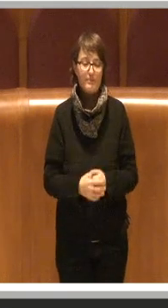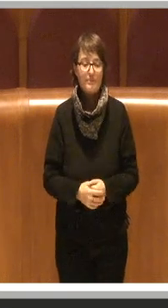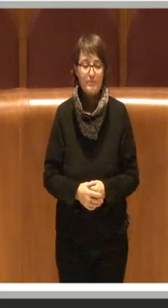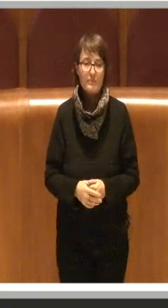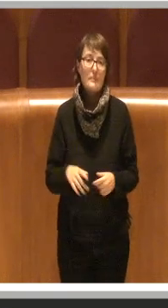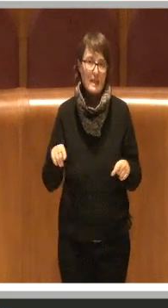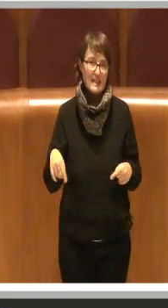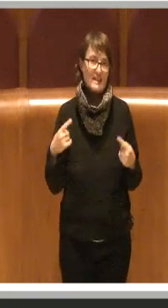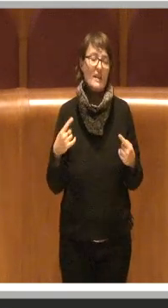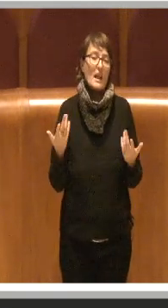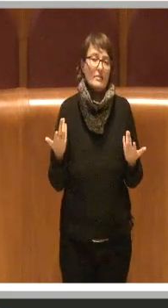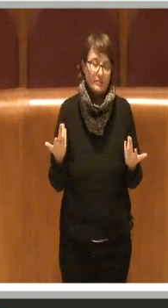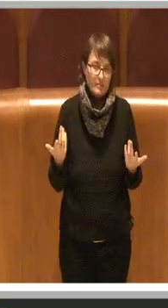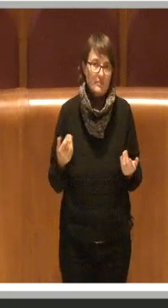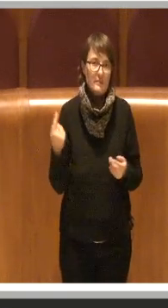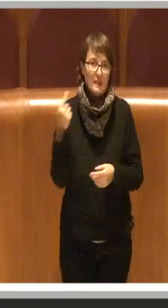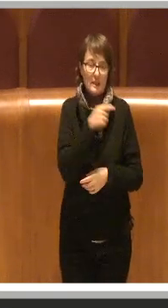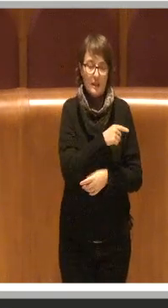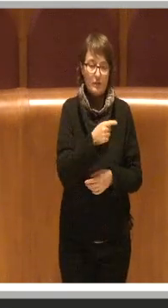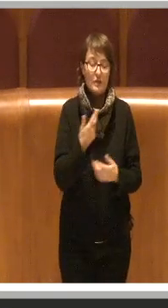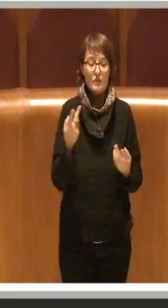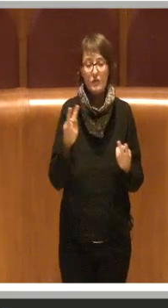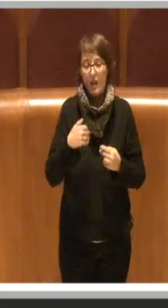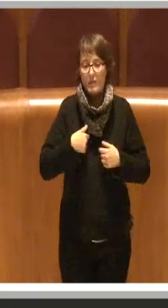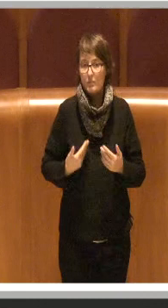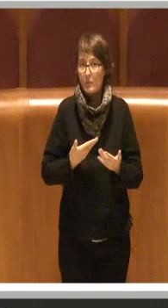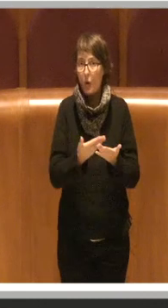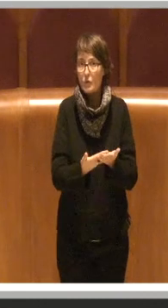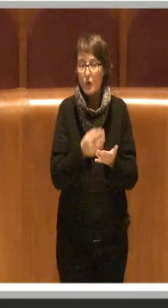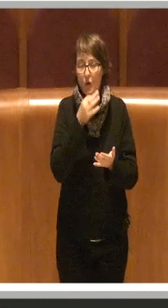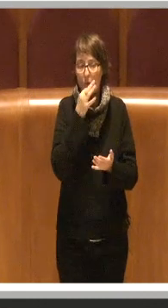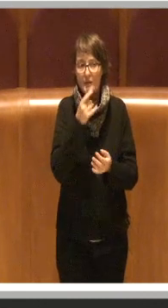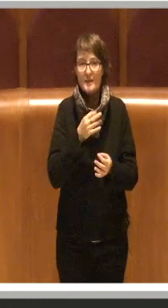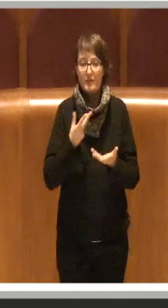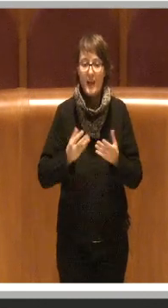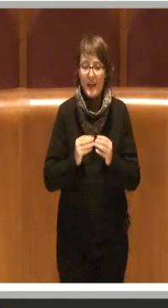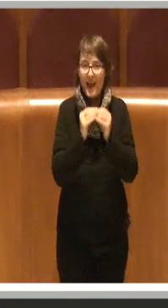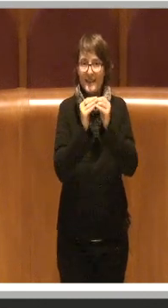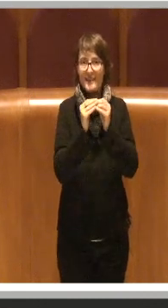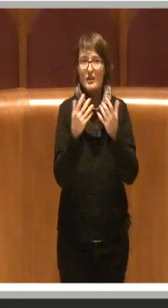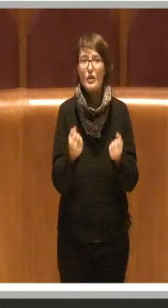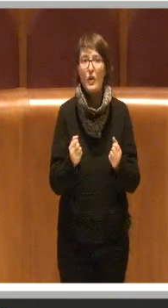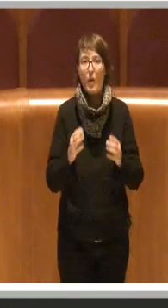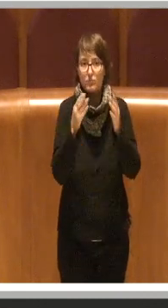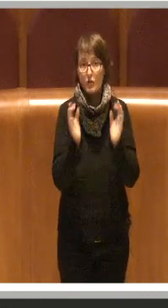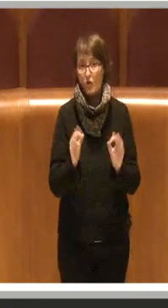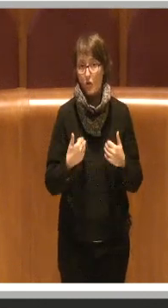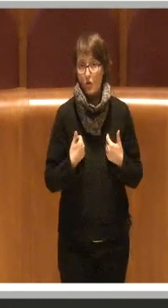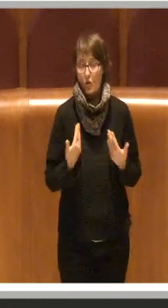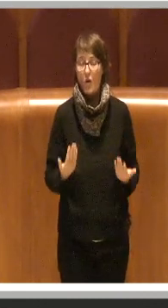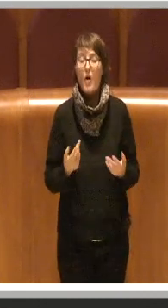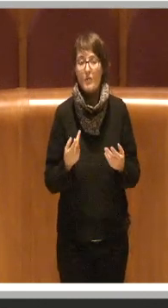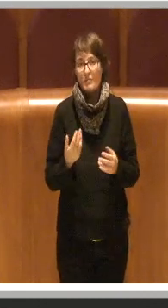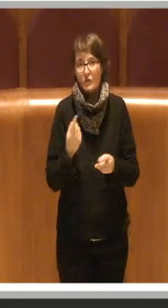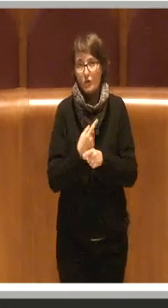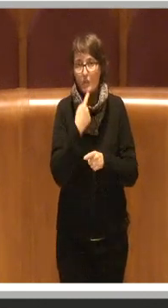dando una mozione, non stiamo realizzando il palazzetto, questo va detto, però è importante che questa amministrazione, noi lo